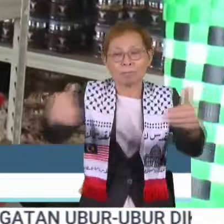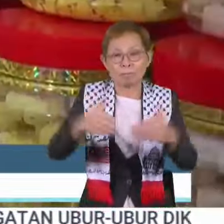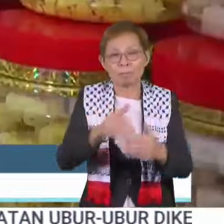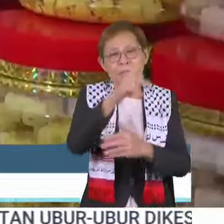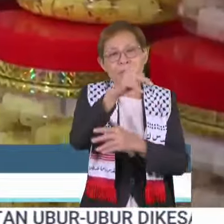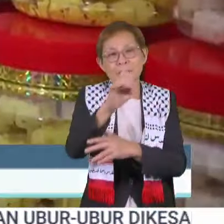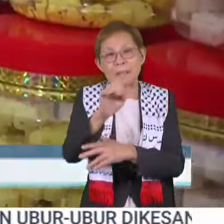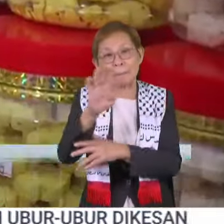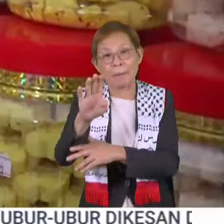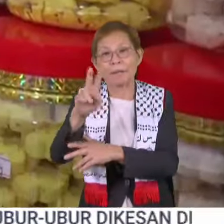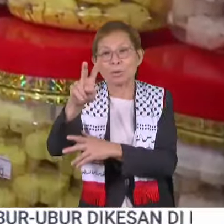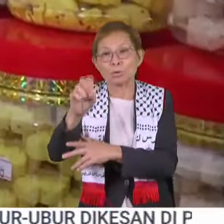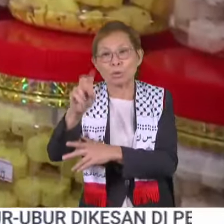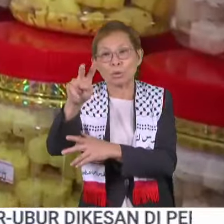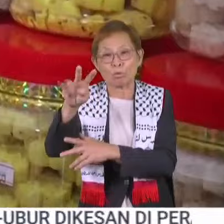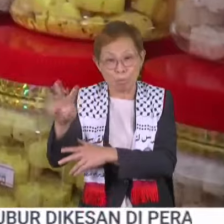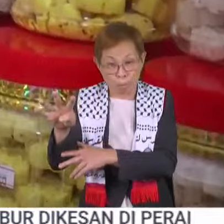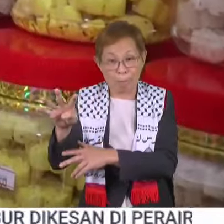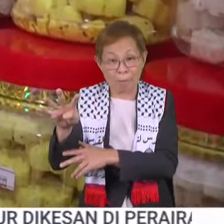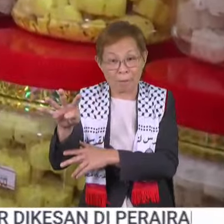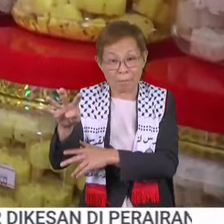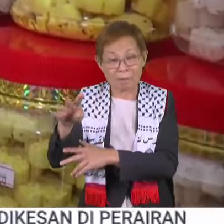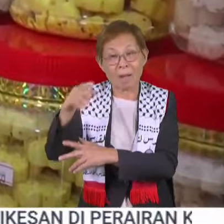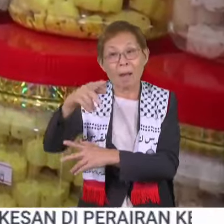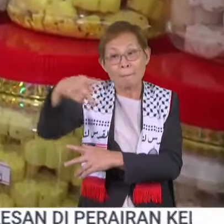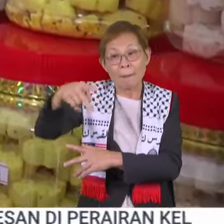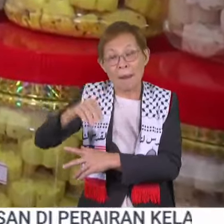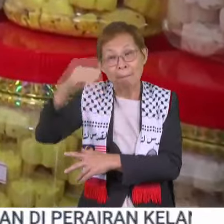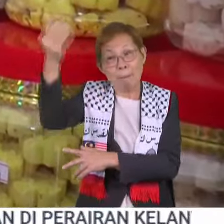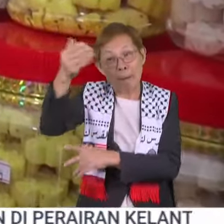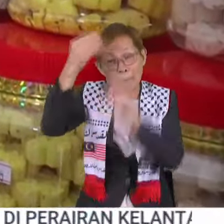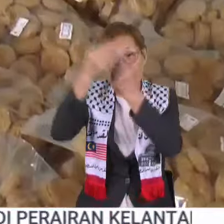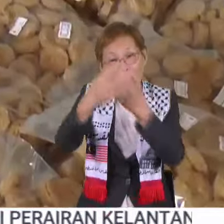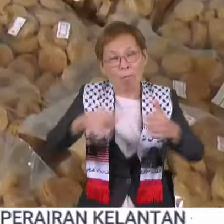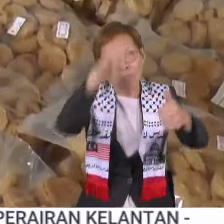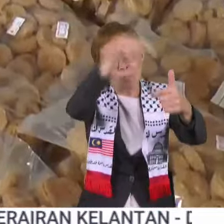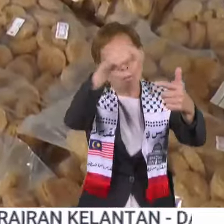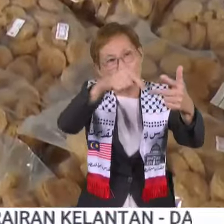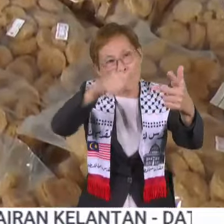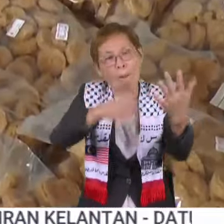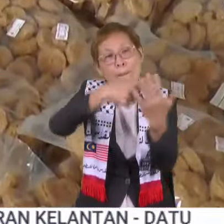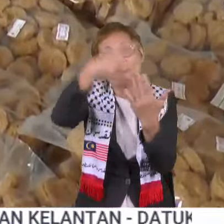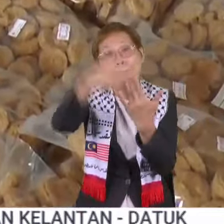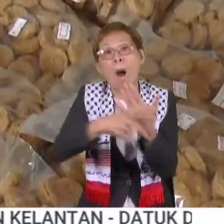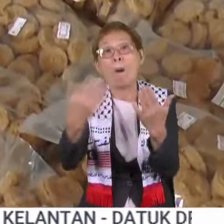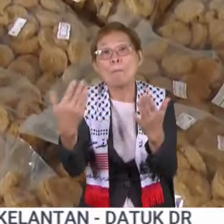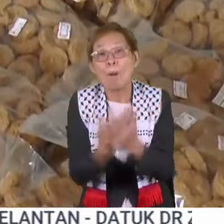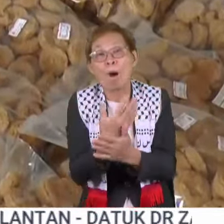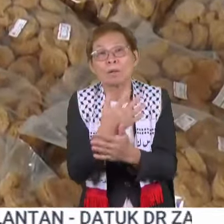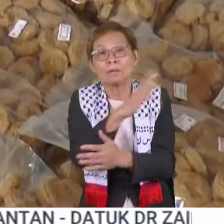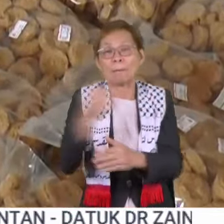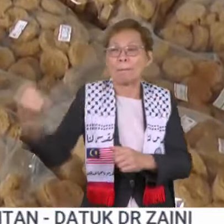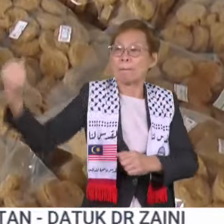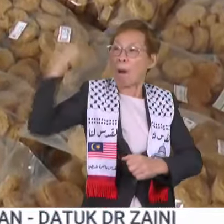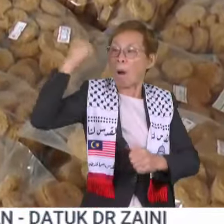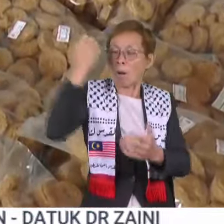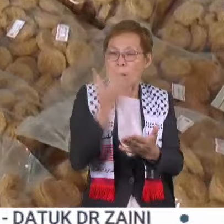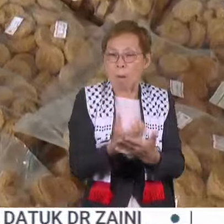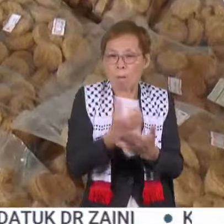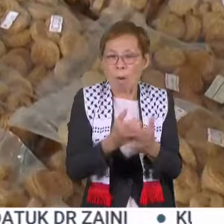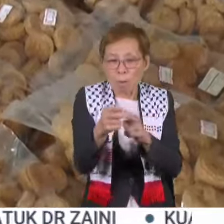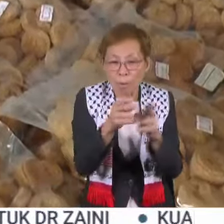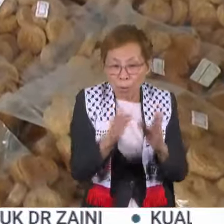kongres ekonomi Bumiputera 2024 mengumumkan beberapa inisiatif baharu termasuk memperkasakan ekonomi